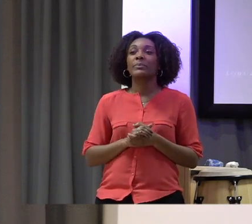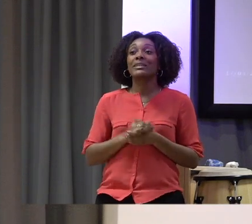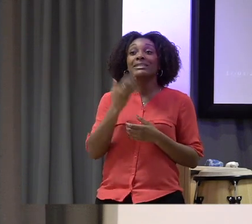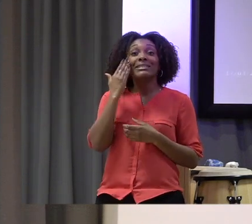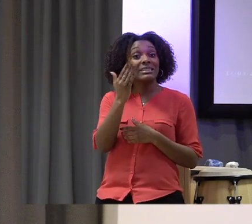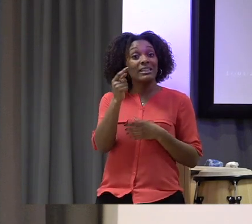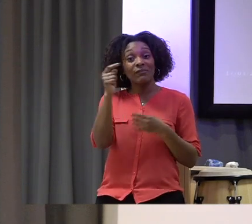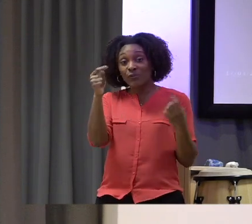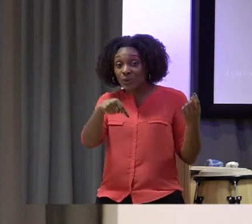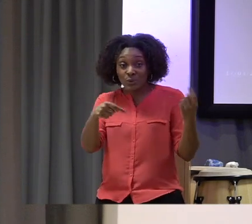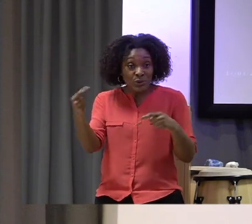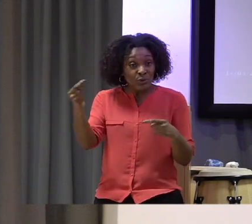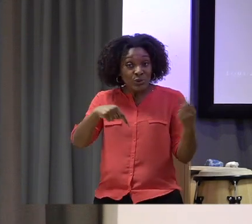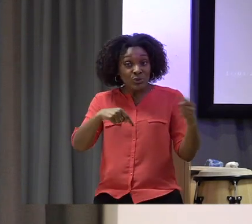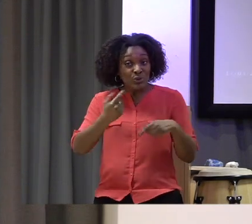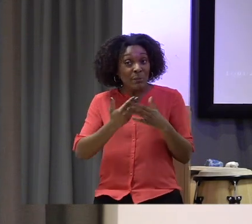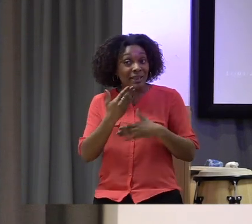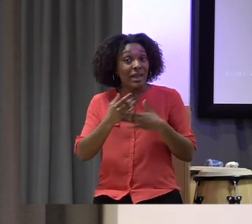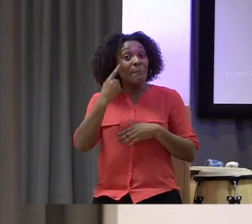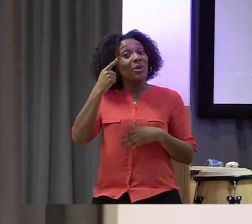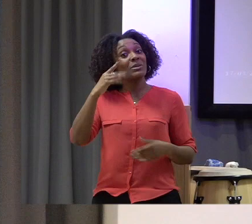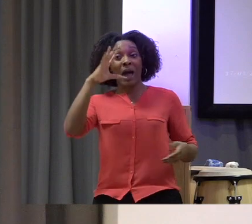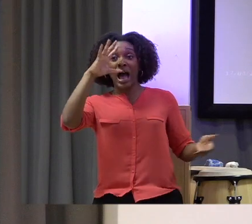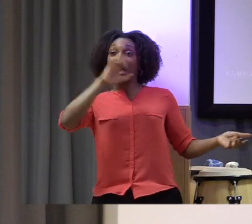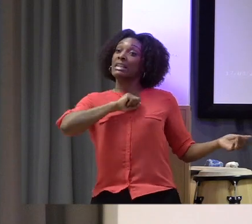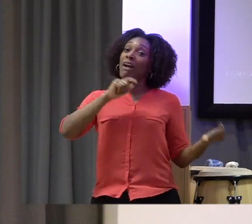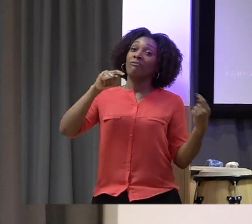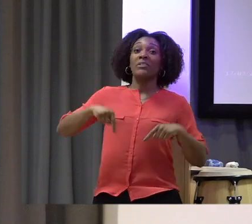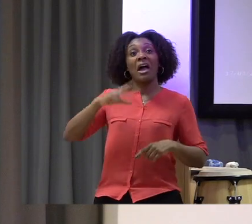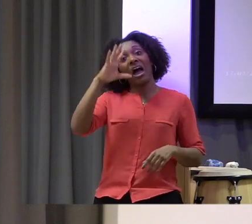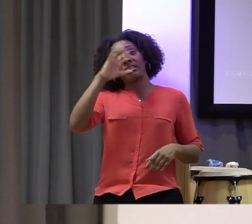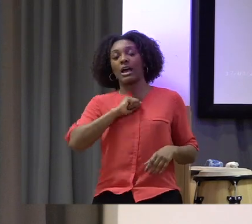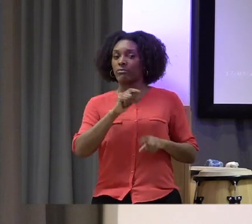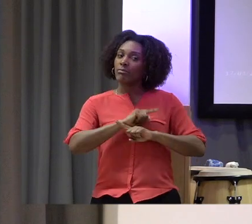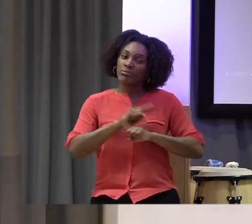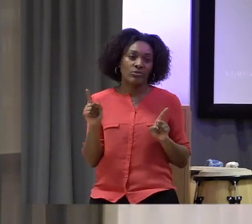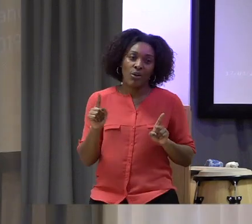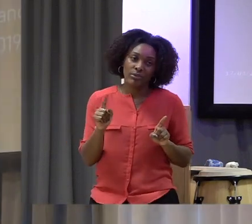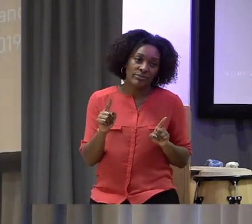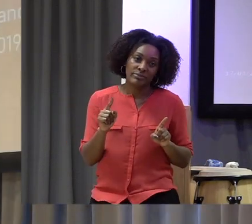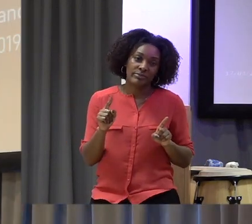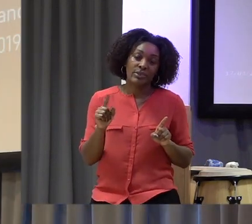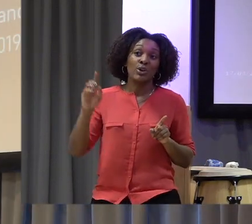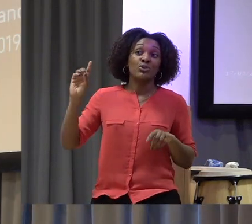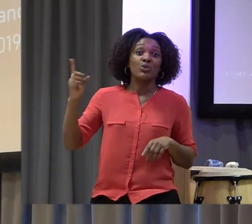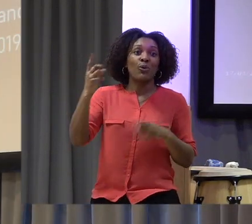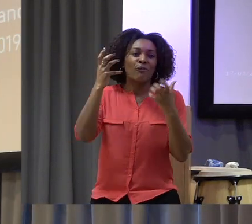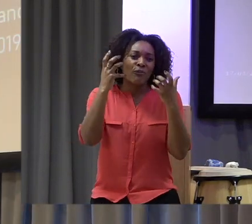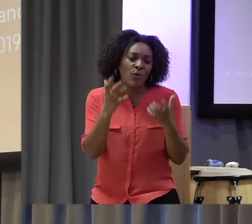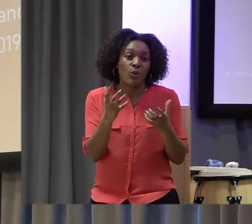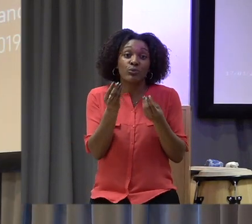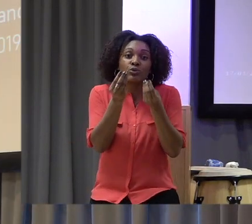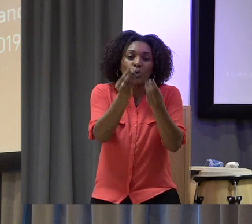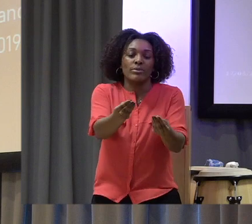ce n'est pas par hasard que vous êtes là. C'est parce que Dieu veut vous apporter